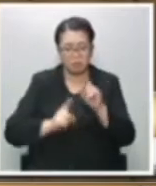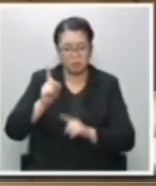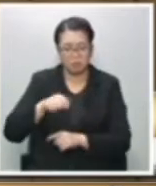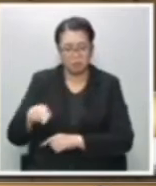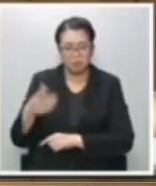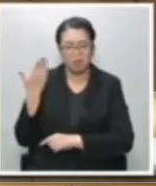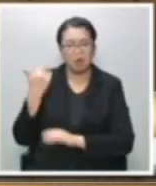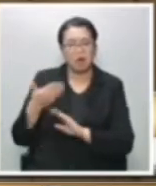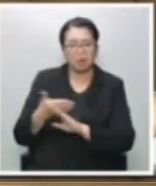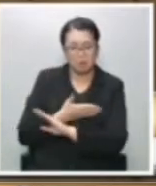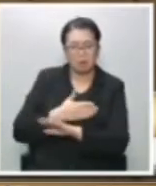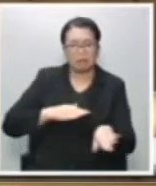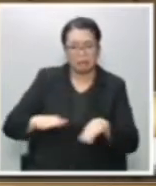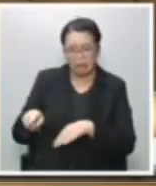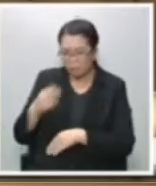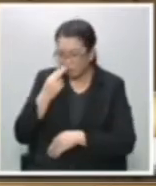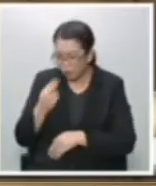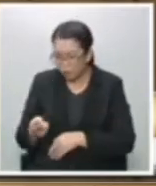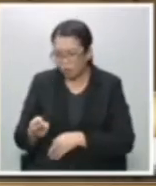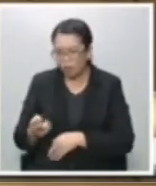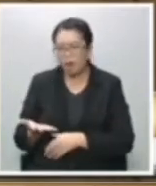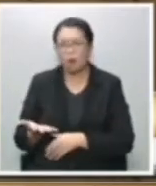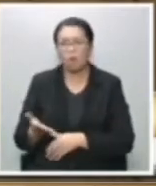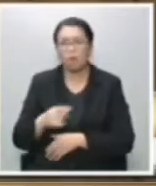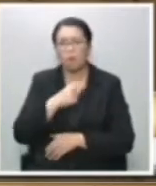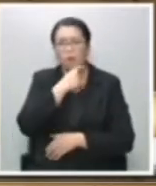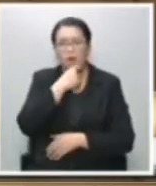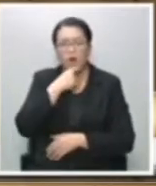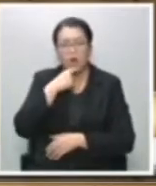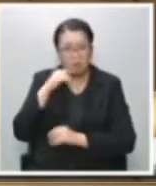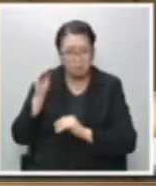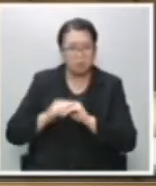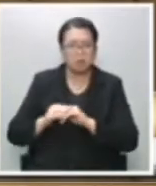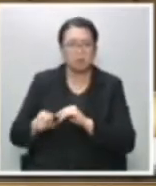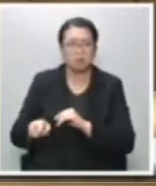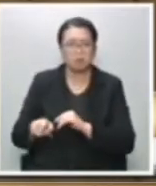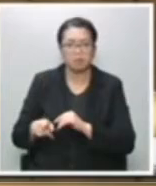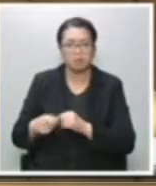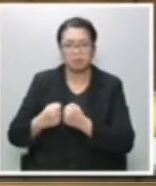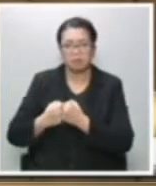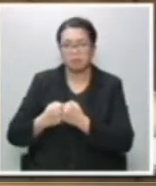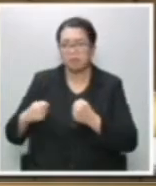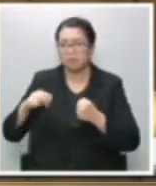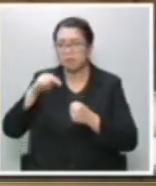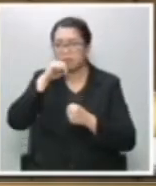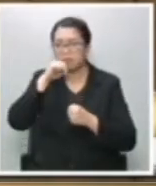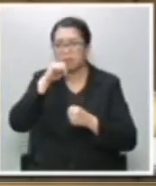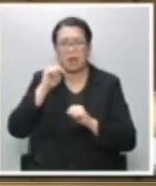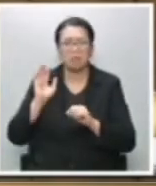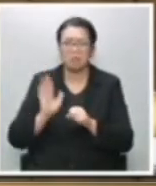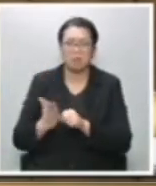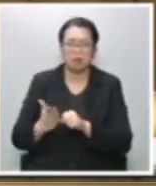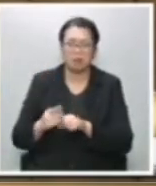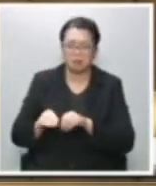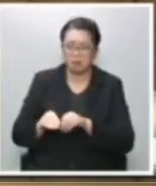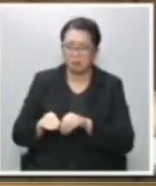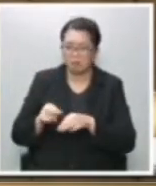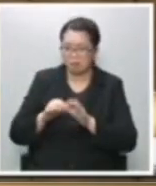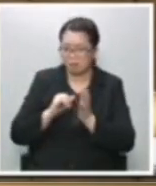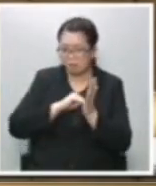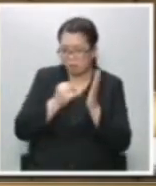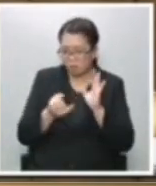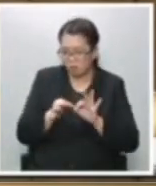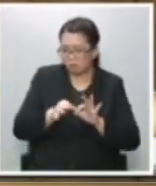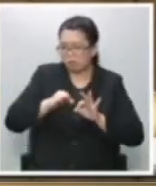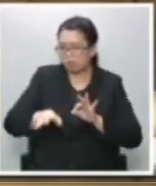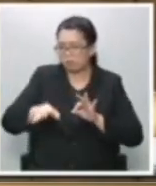ปเตรียมการเนี่ยอาจจะแผ่เรื่องของแผ่กว้างออกไปอีกไม่มีน้ำพอขึ้นไปอีกนะครับท